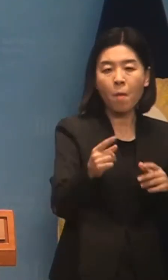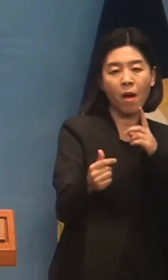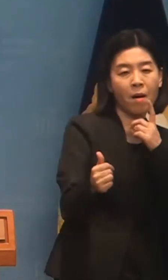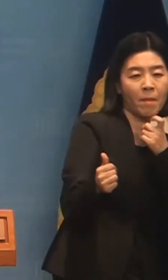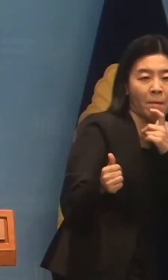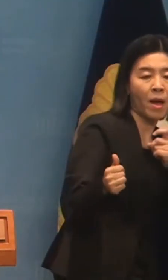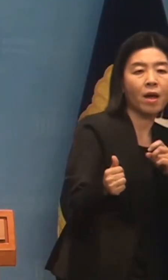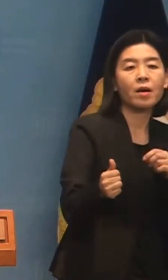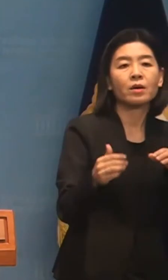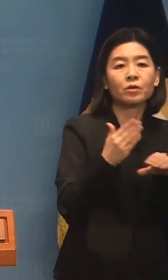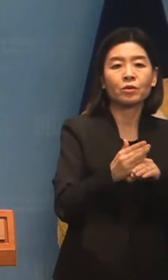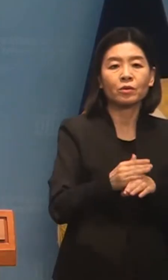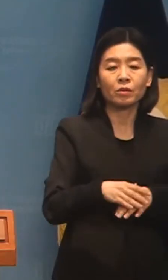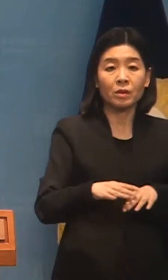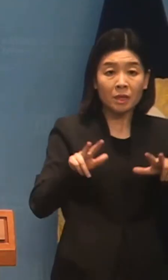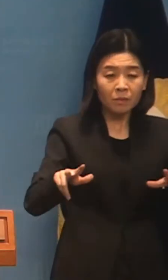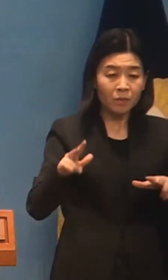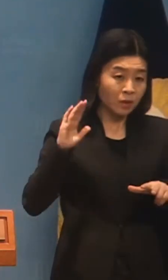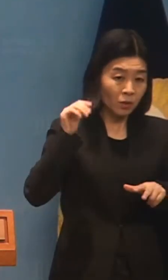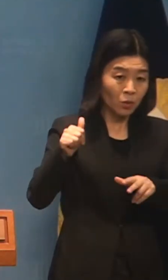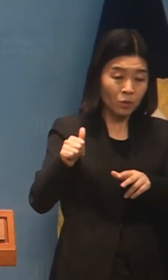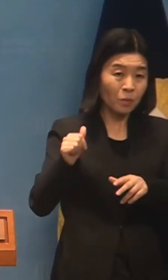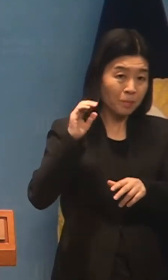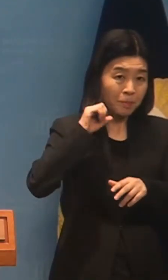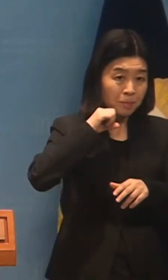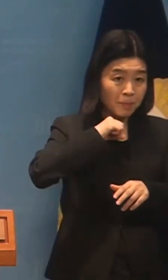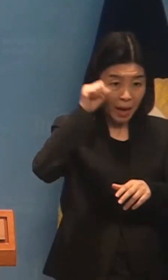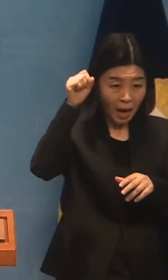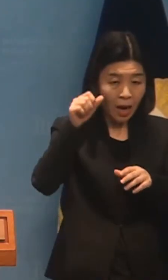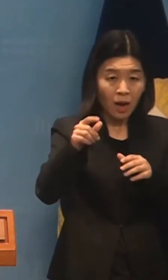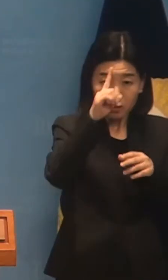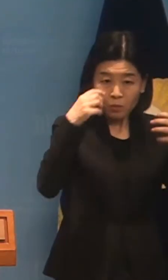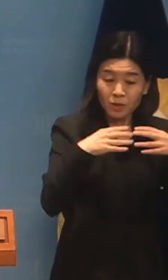더 잔혹한 정치 보복이 기다릴 것입니다.